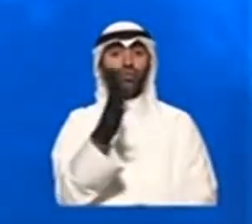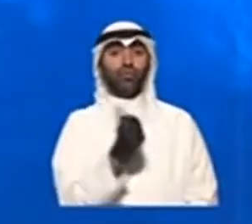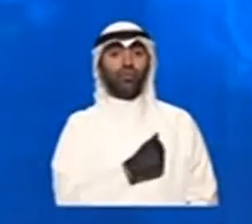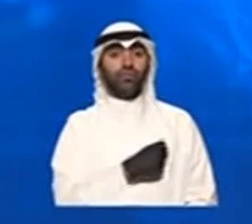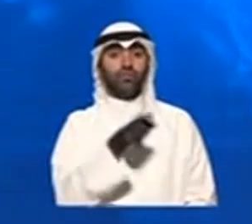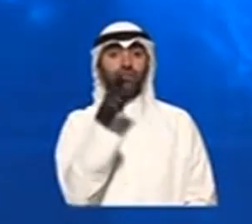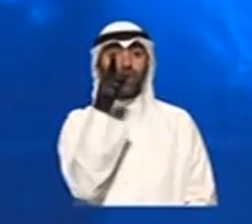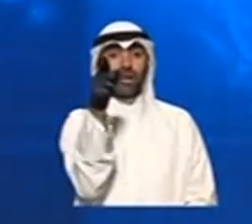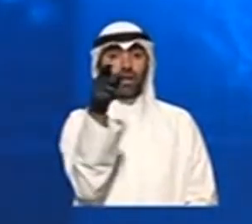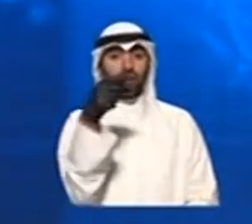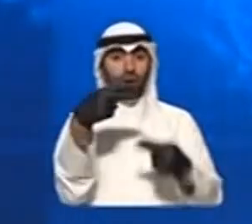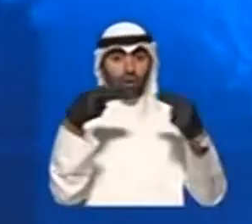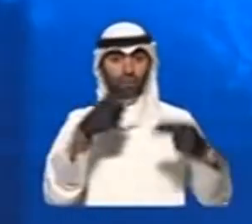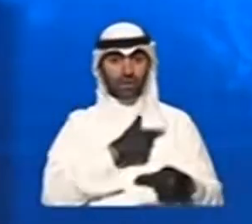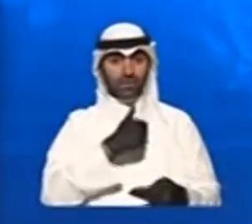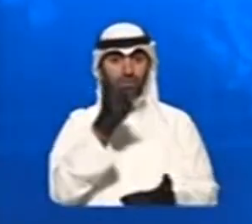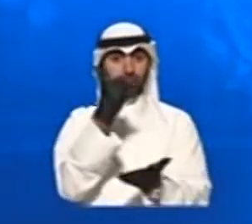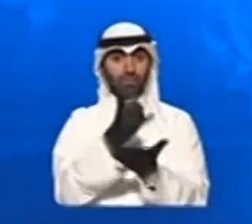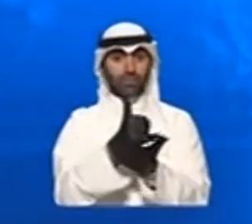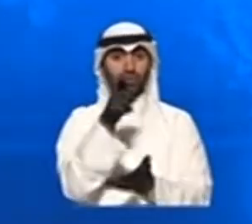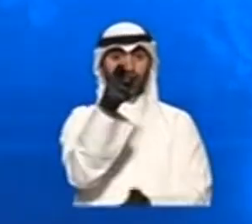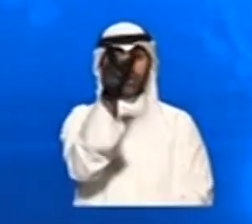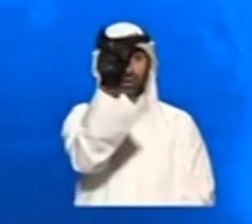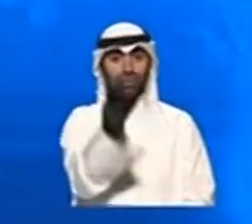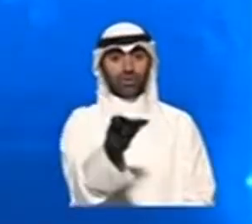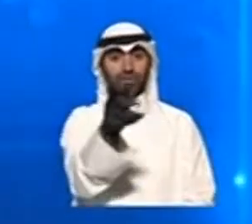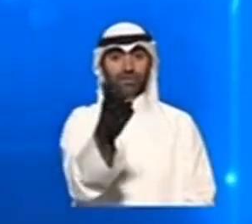في مساندة جهود مكافحة الوباء.